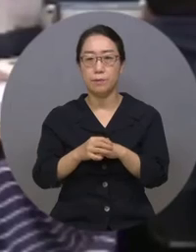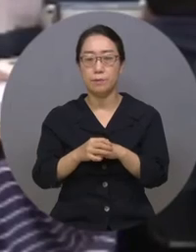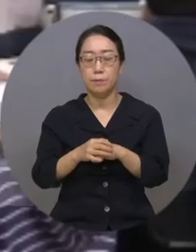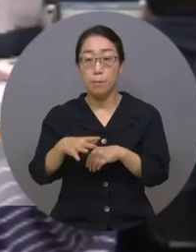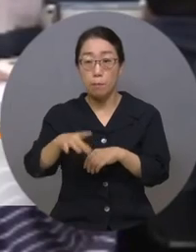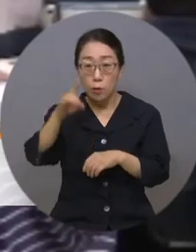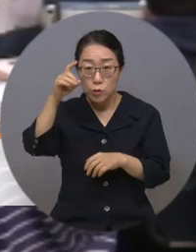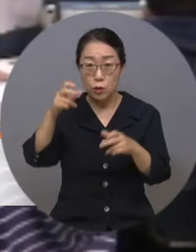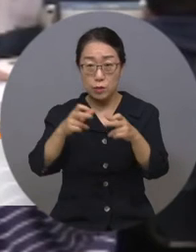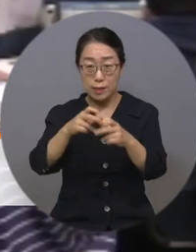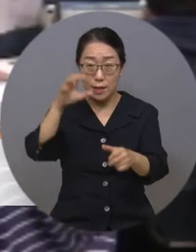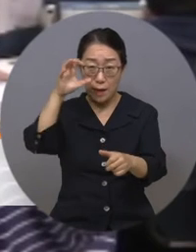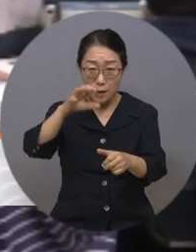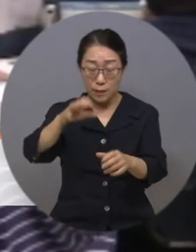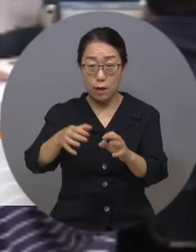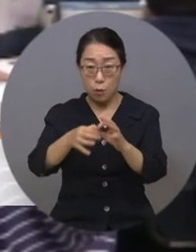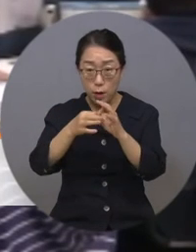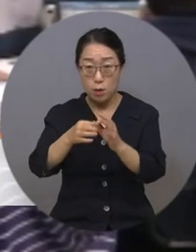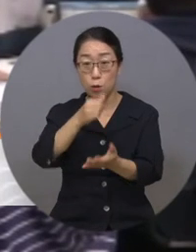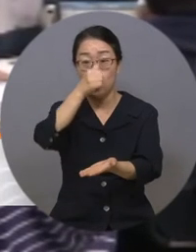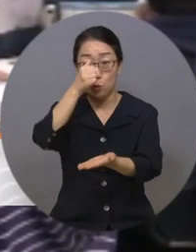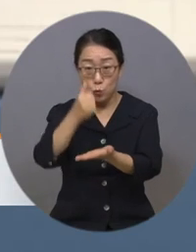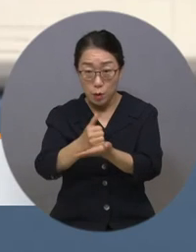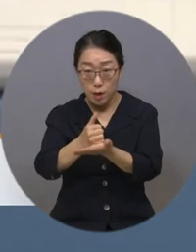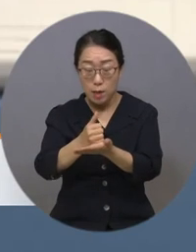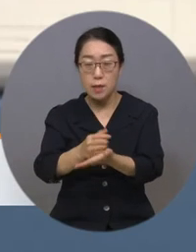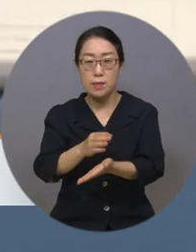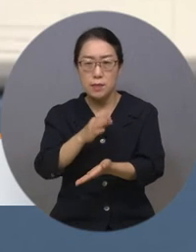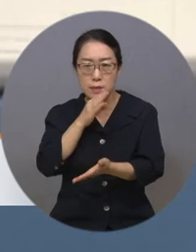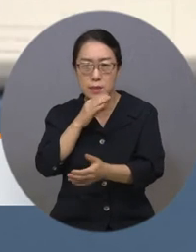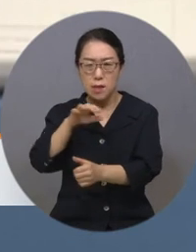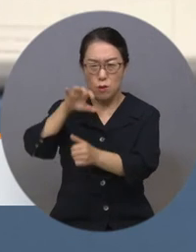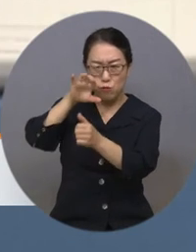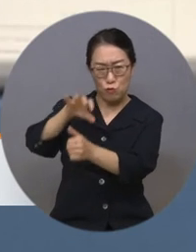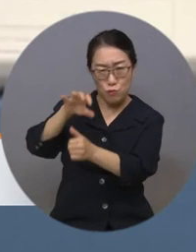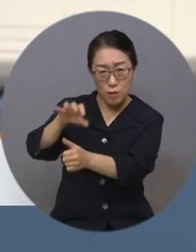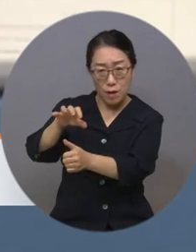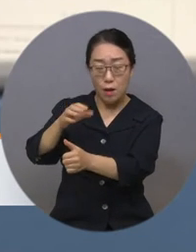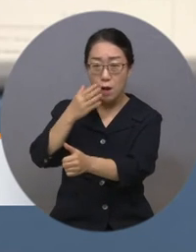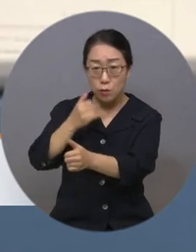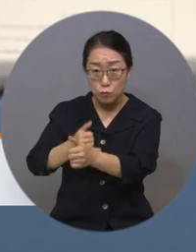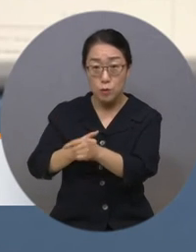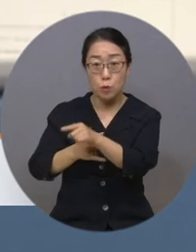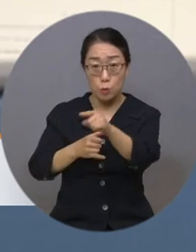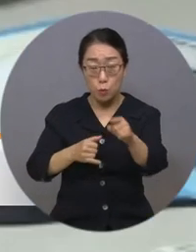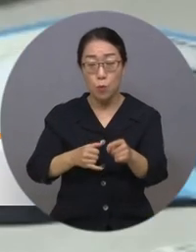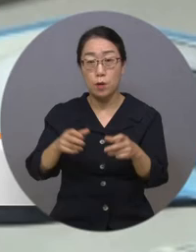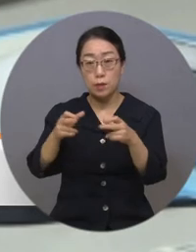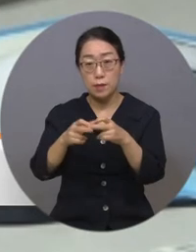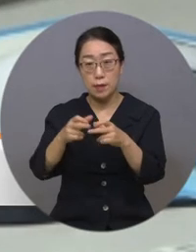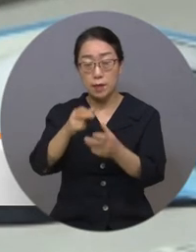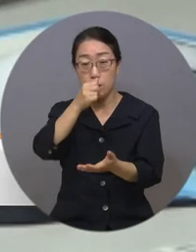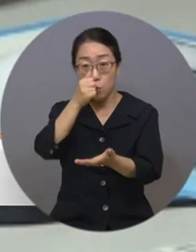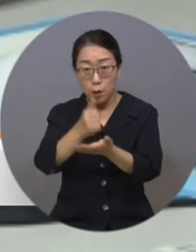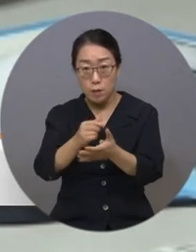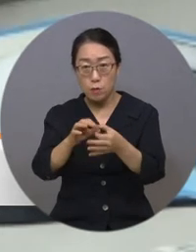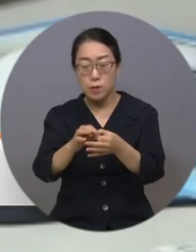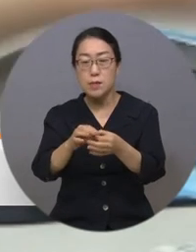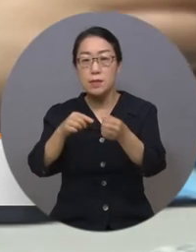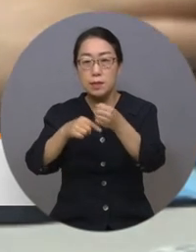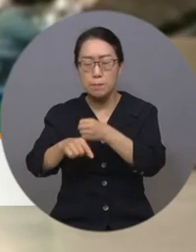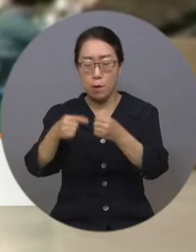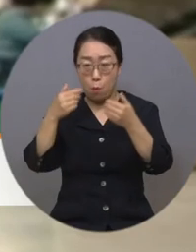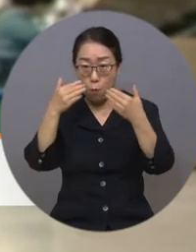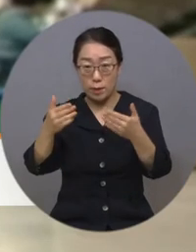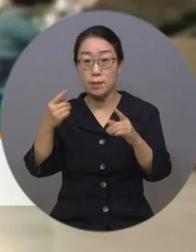우선 장애인 학대 관련 범죄에 대한 실효적 인 규제가 가능하도록 장애인 학대 관련 범죄에 정의 를 신설해